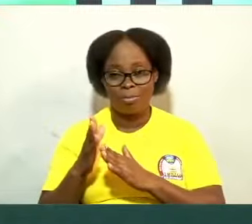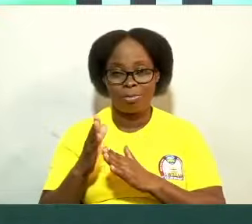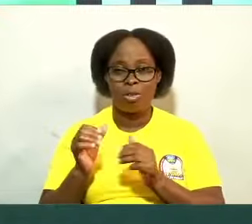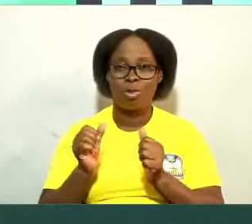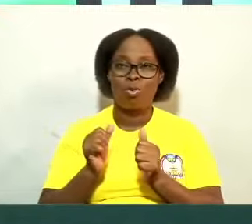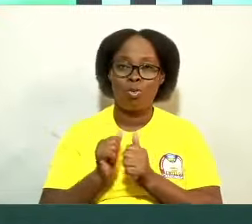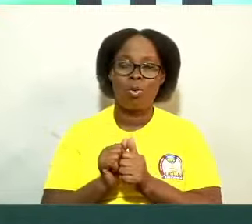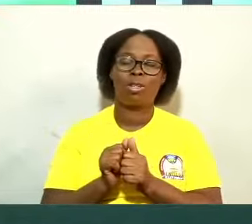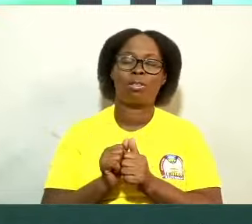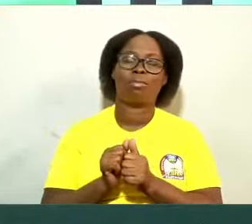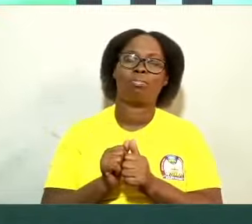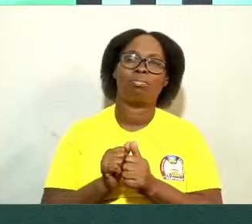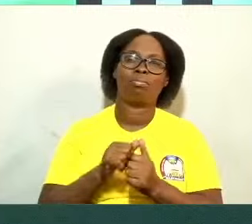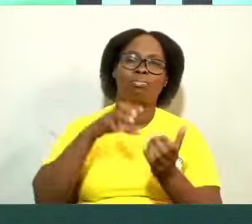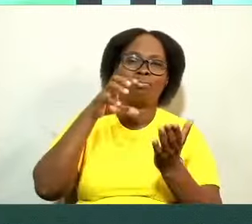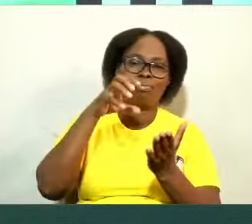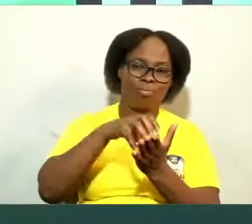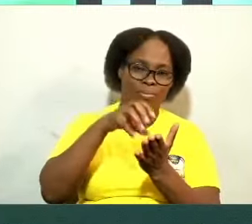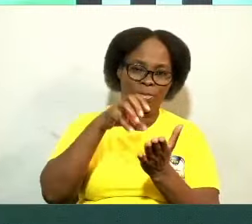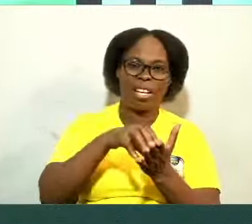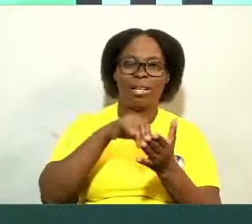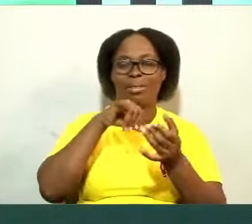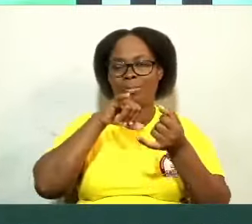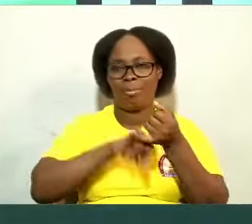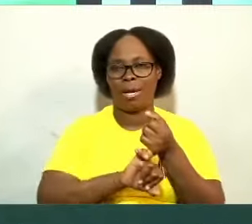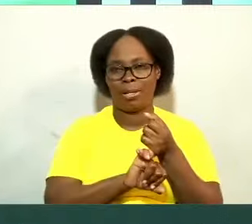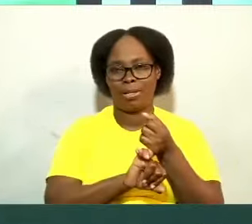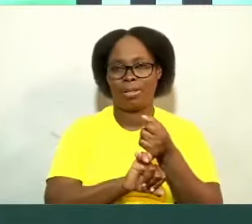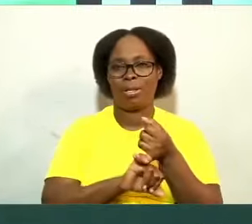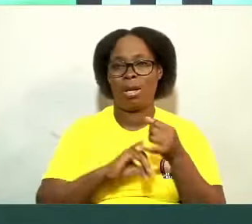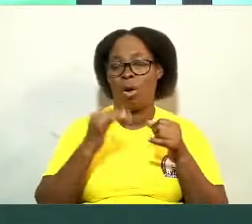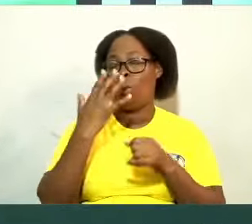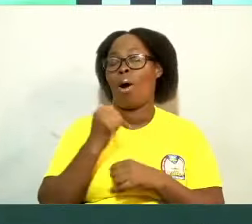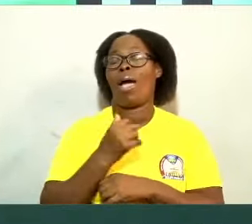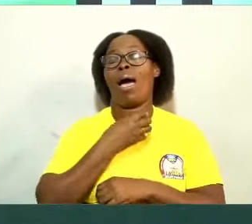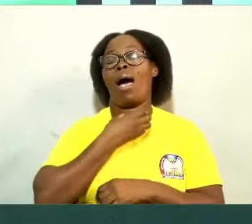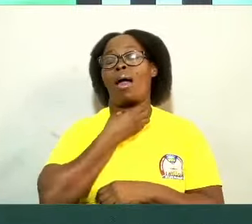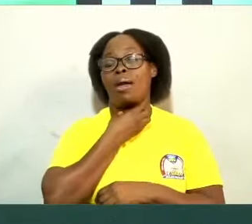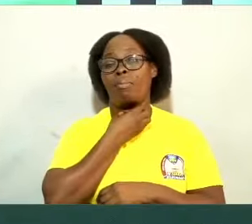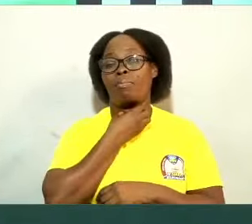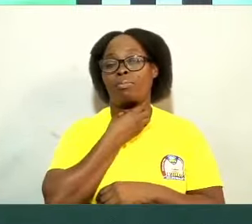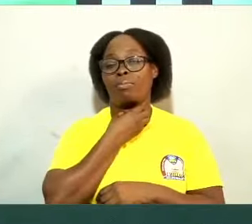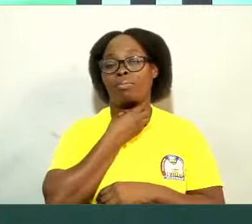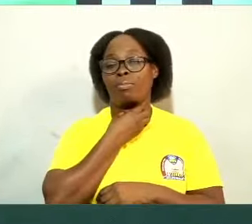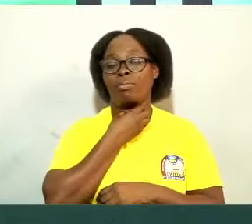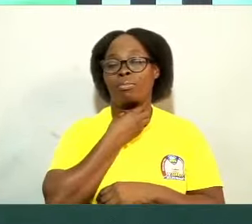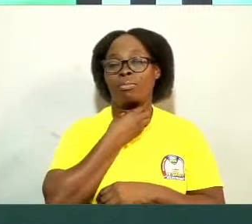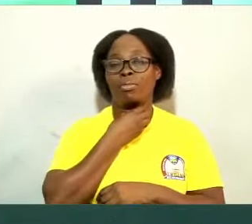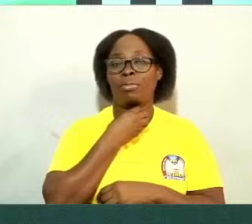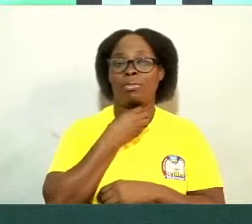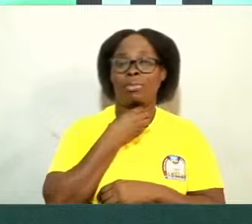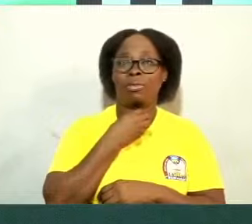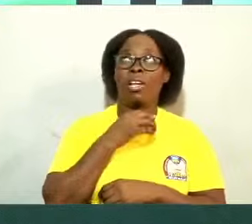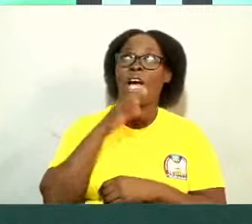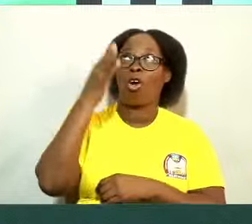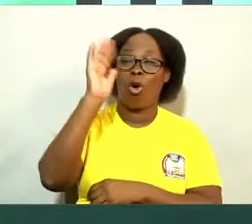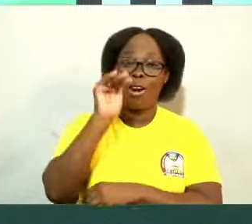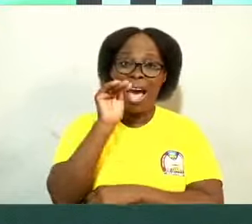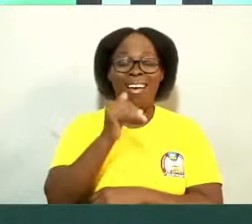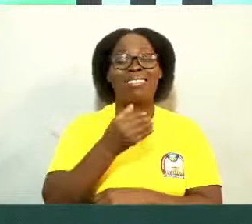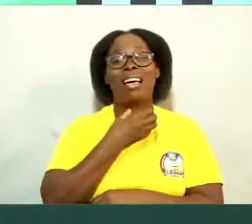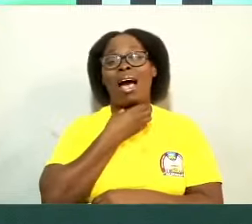vya kesi za ndoa. Maana Adamu anaulizwa, anasema ni huyu